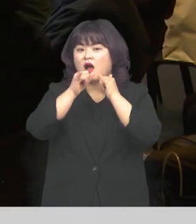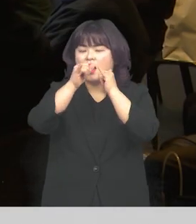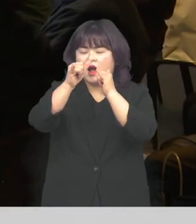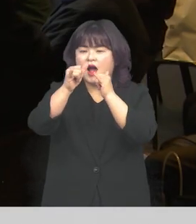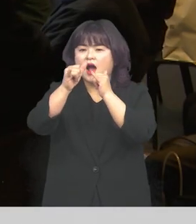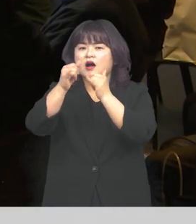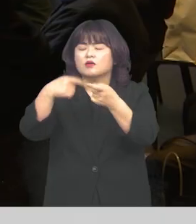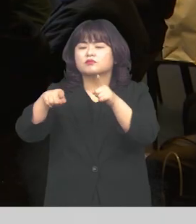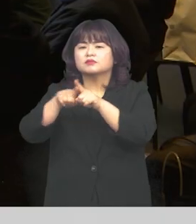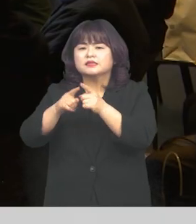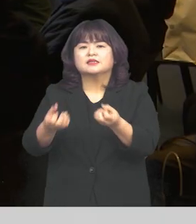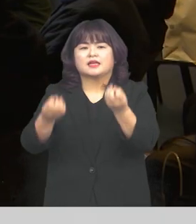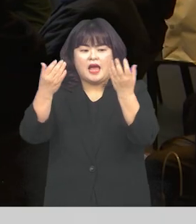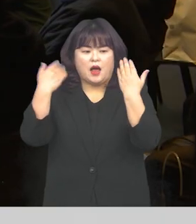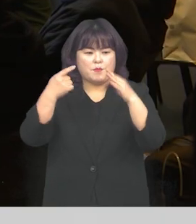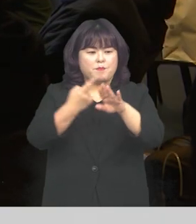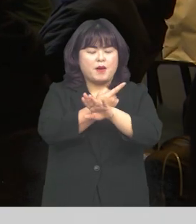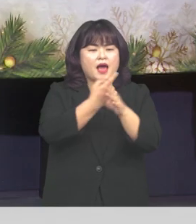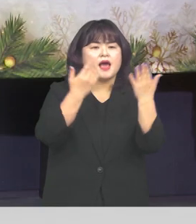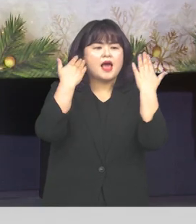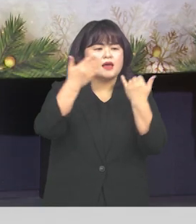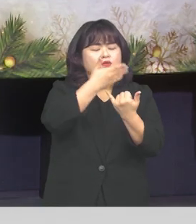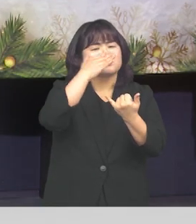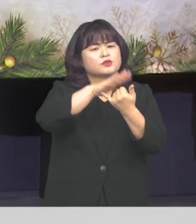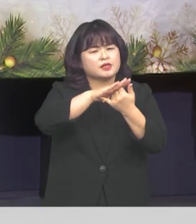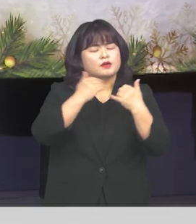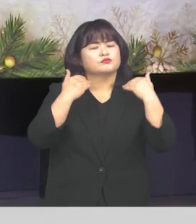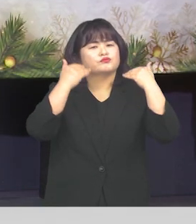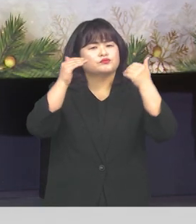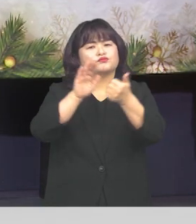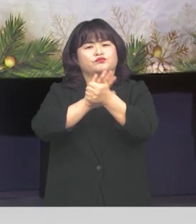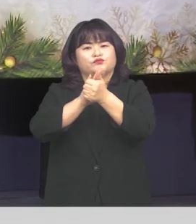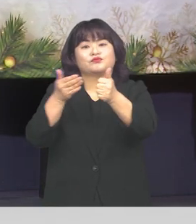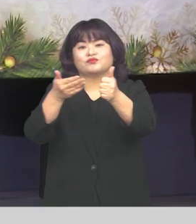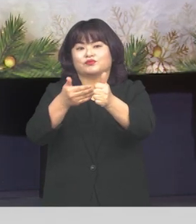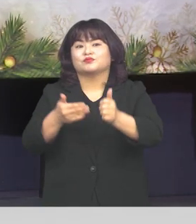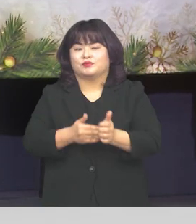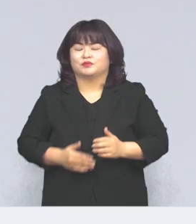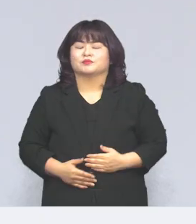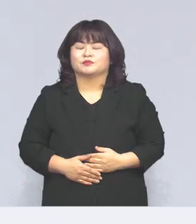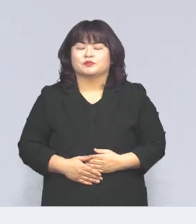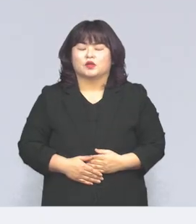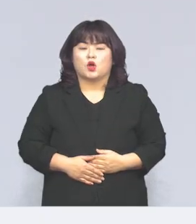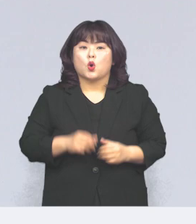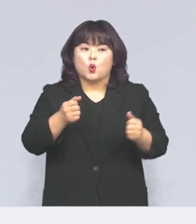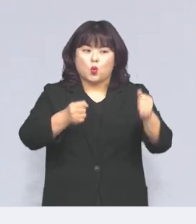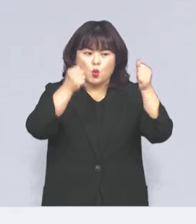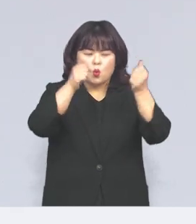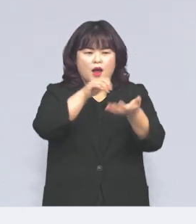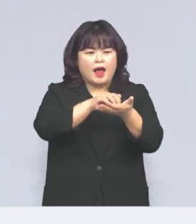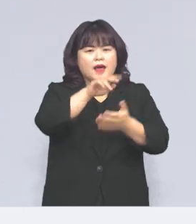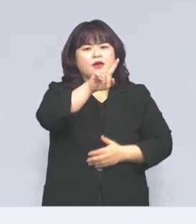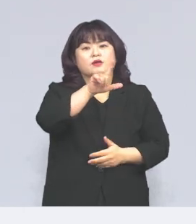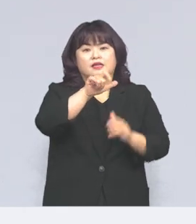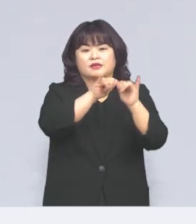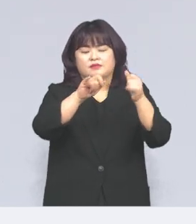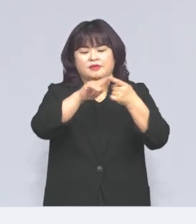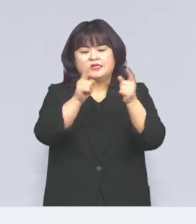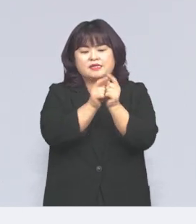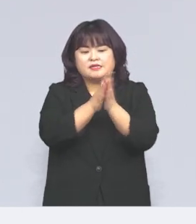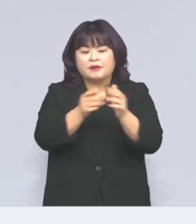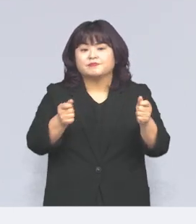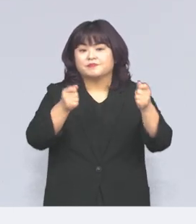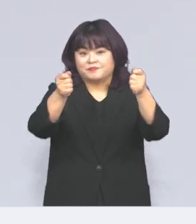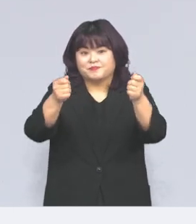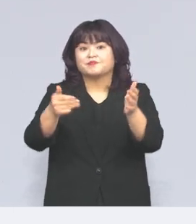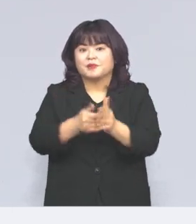성장 발표회에 참석해 학교 밖 청소년들의 한 해 성장을 축하하고 격려했습니다. 이 시장은 졸업 청소년